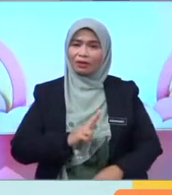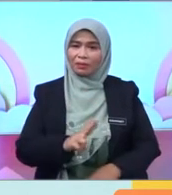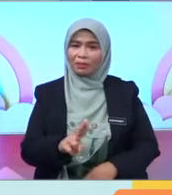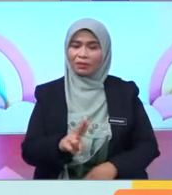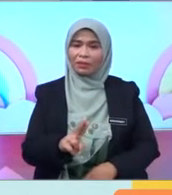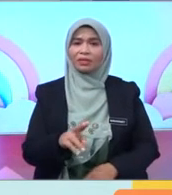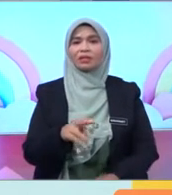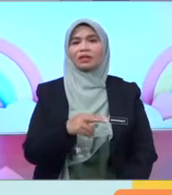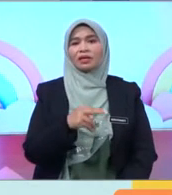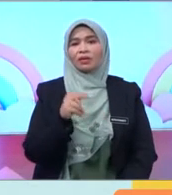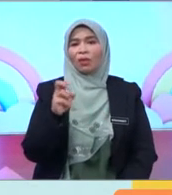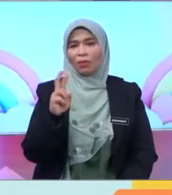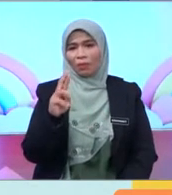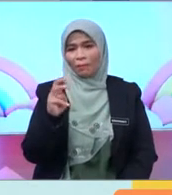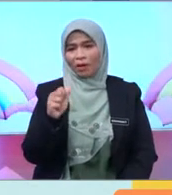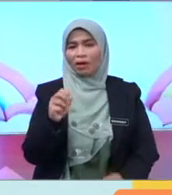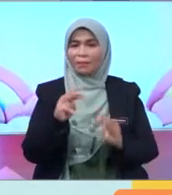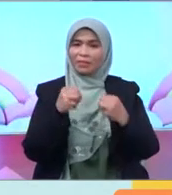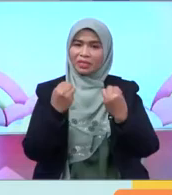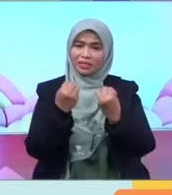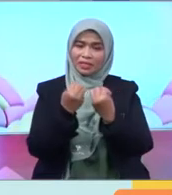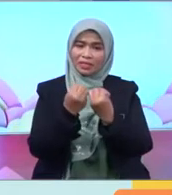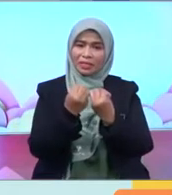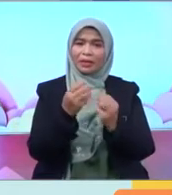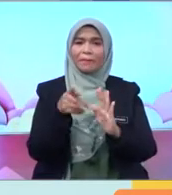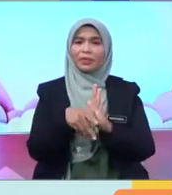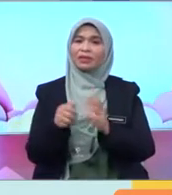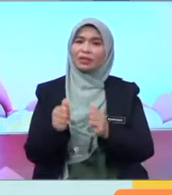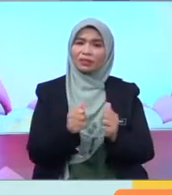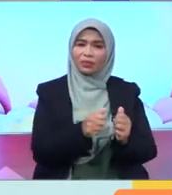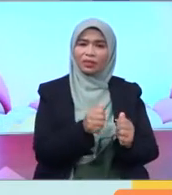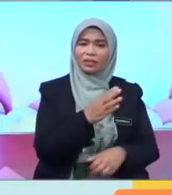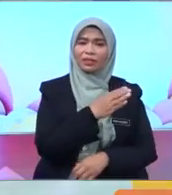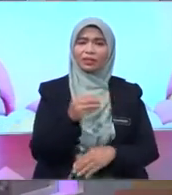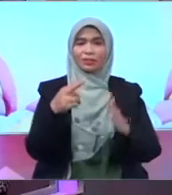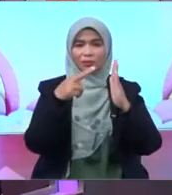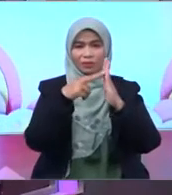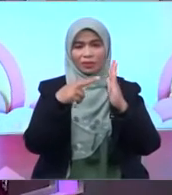norma masyarakat peraturan dan undang-undang mungkin